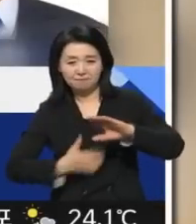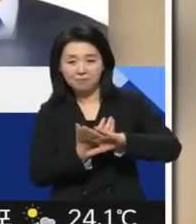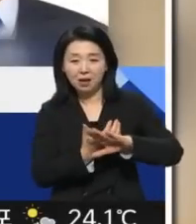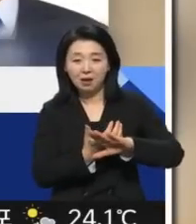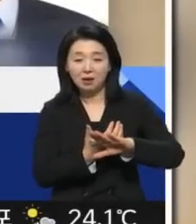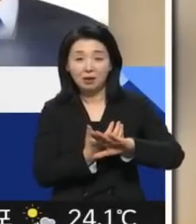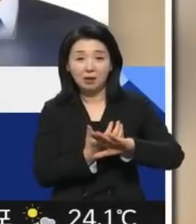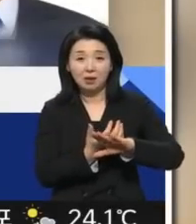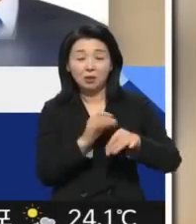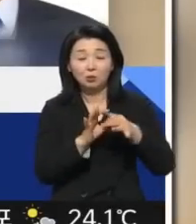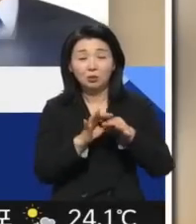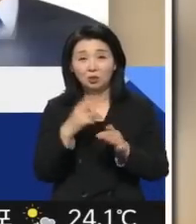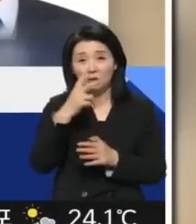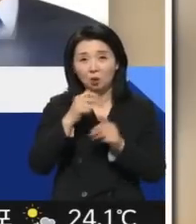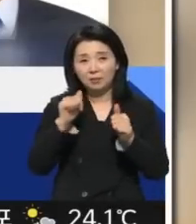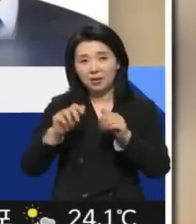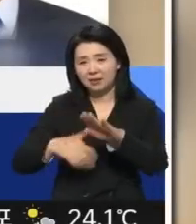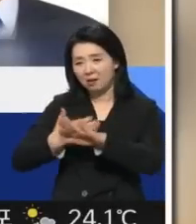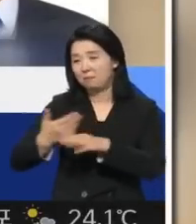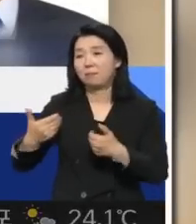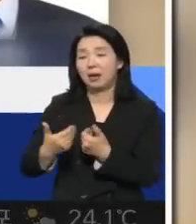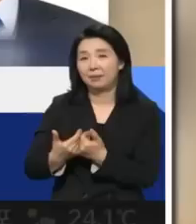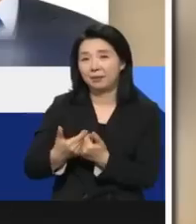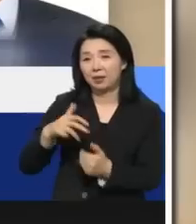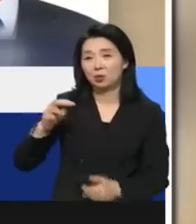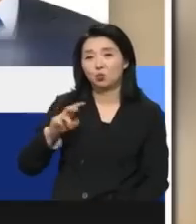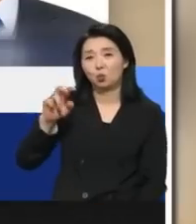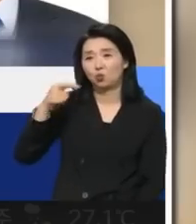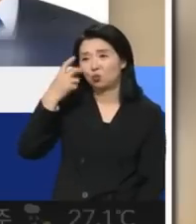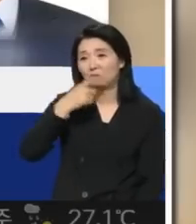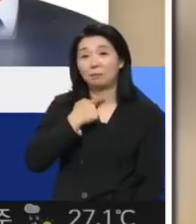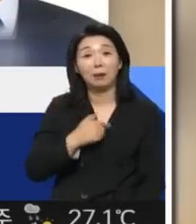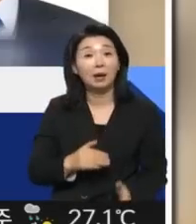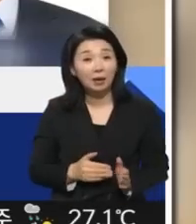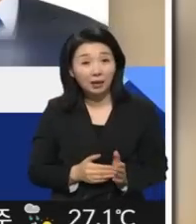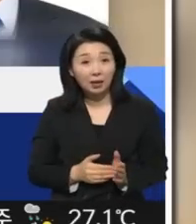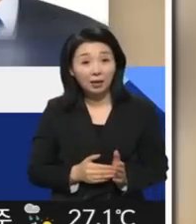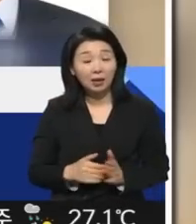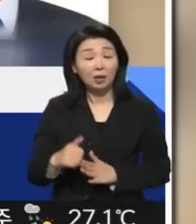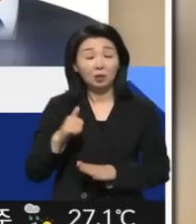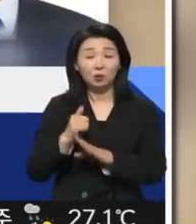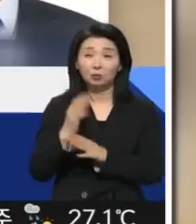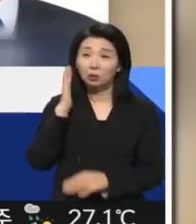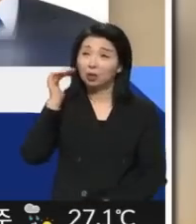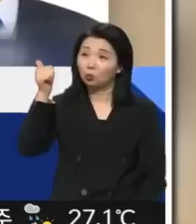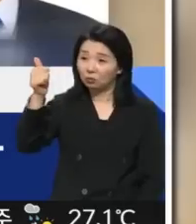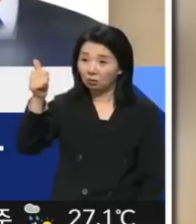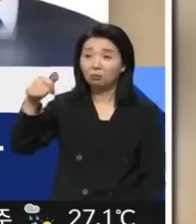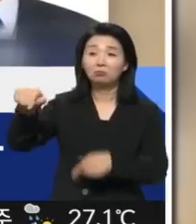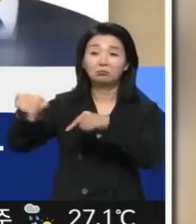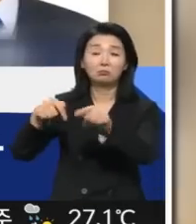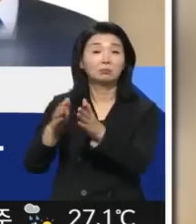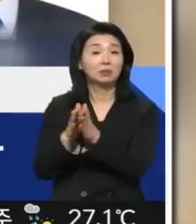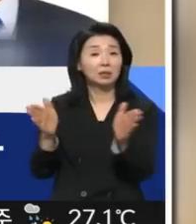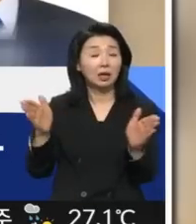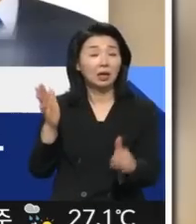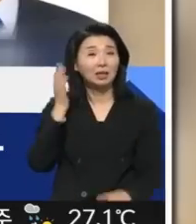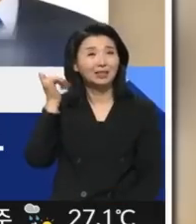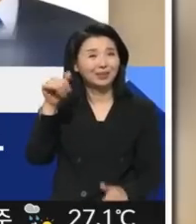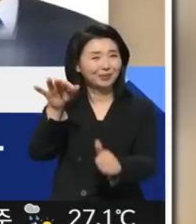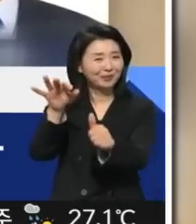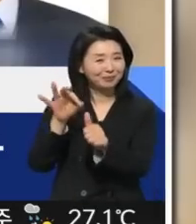검찰개혁을 반대하면서 조국 수사를 하셨던 분 아닙니까? 그래서 대통령이 되셨는데 사실상 대통령 인사에